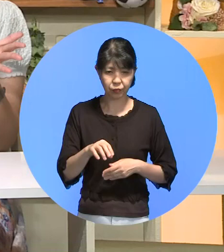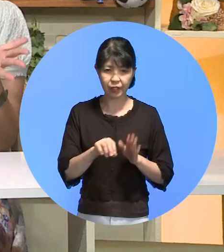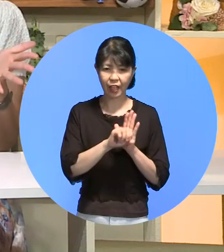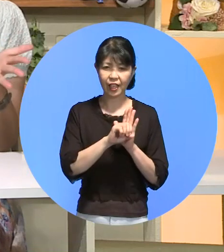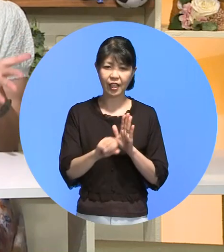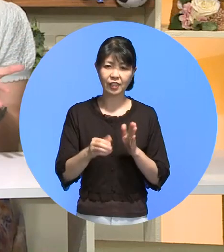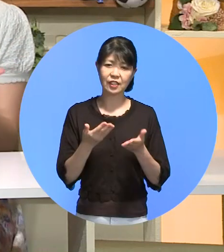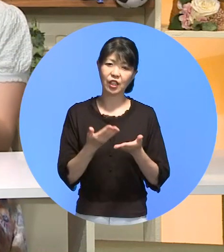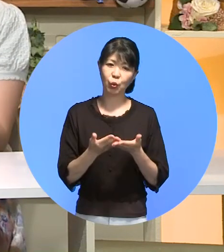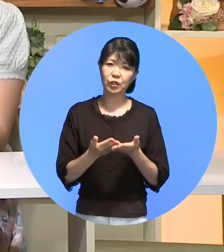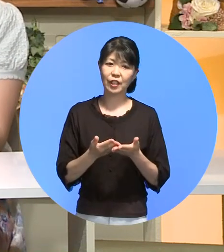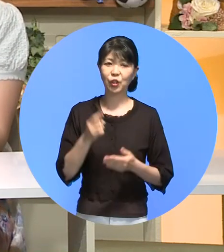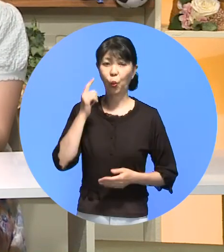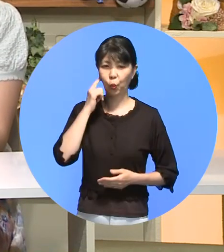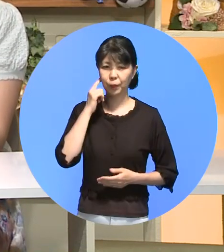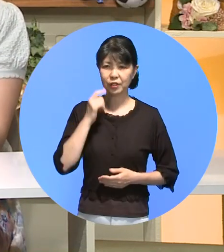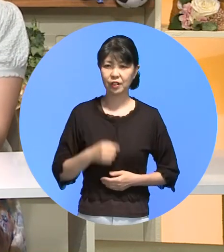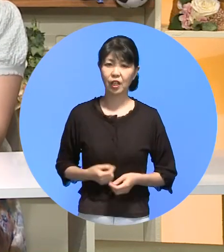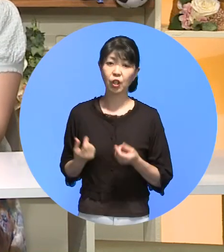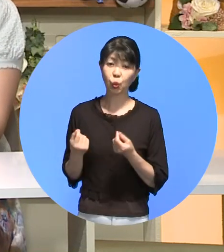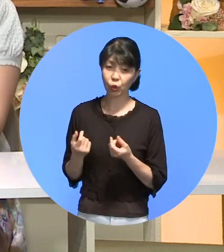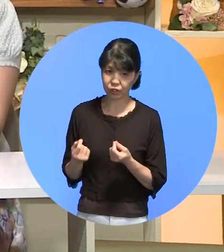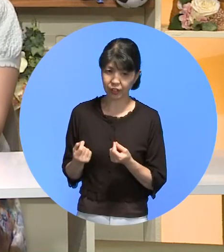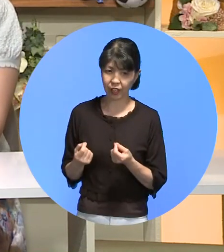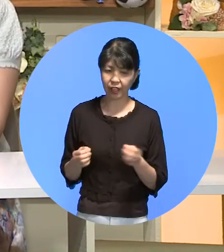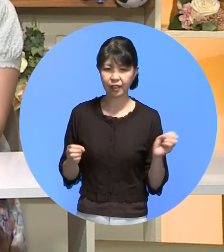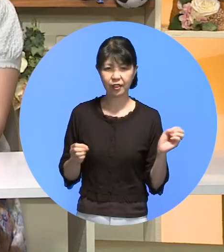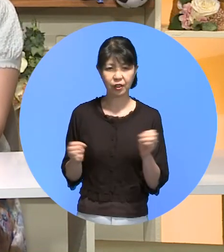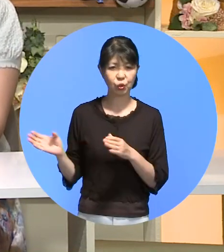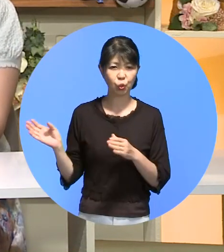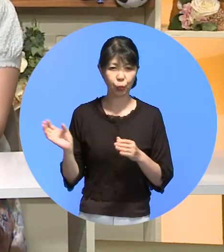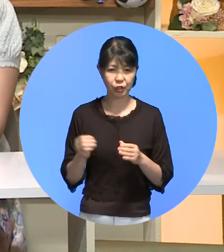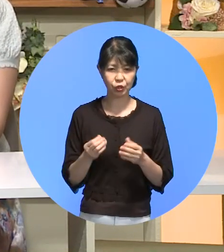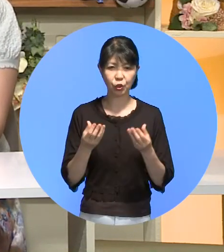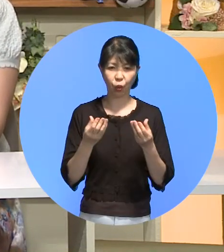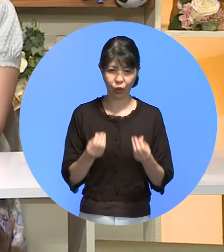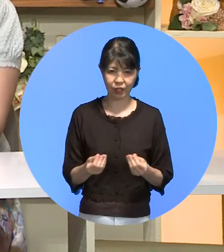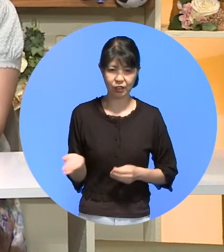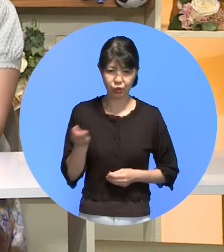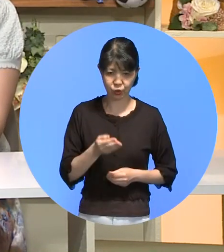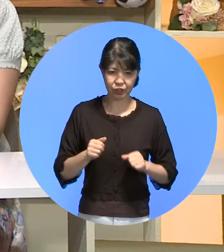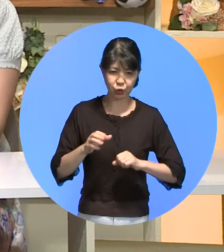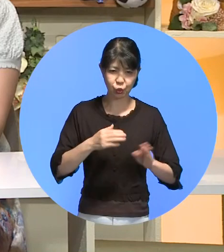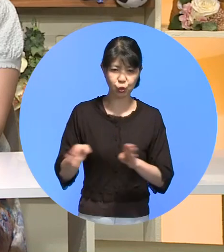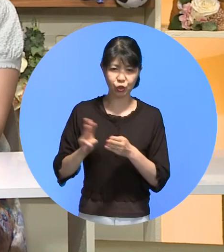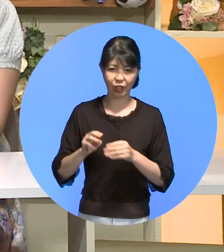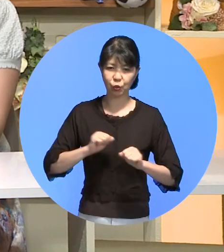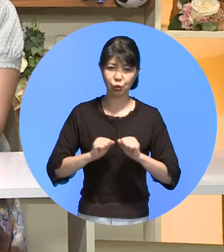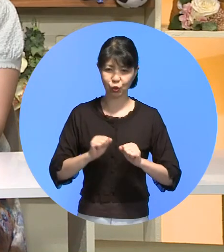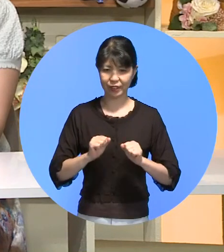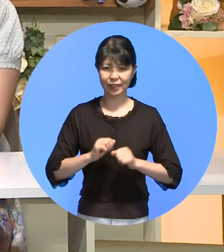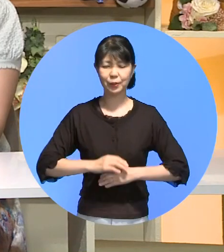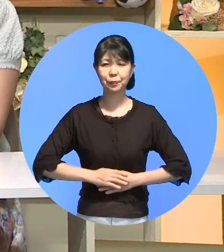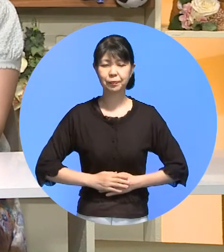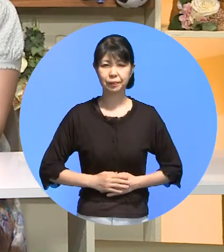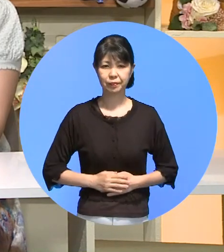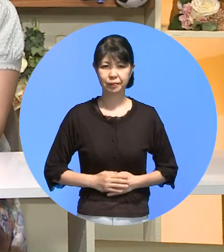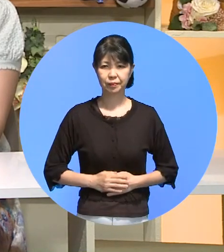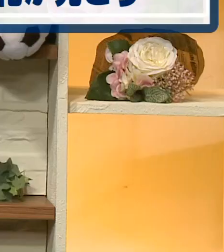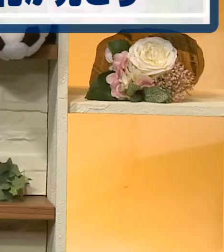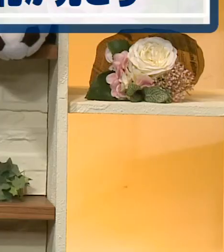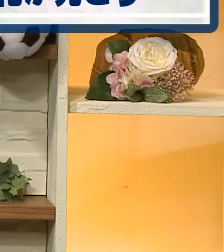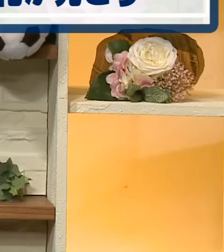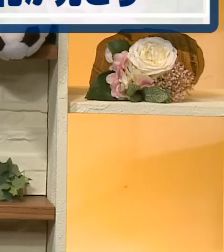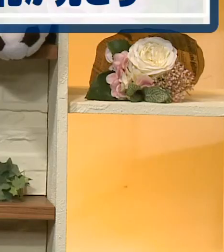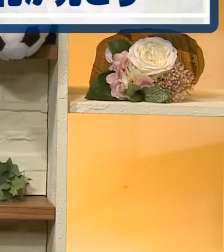ところでね、また生かしていってほしいなと思いますね。 そうですよね。以上トピックスお送りしました。続いてはスイタの動き。